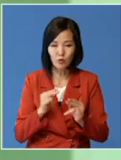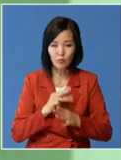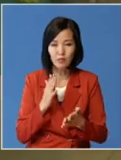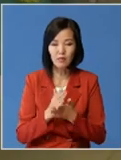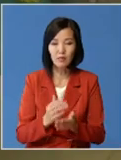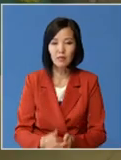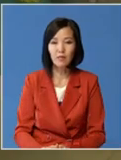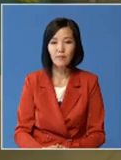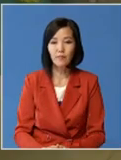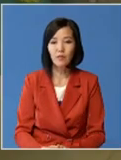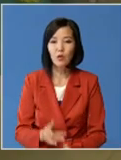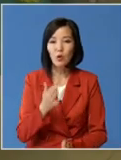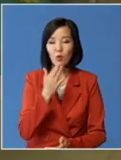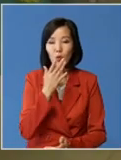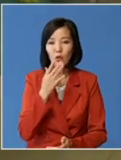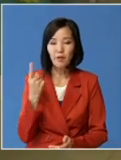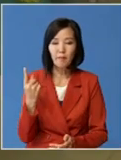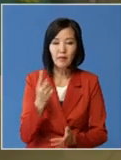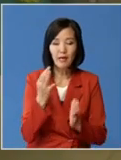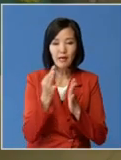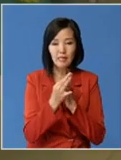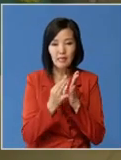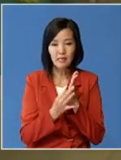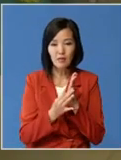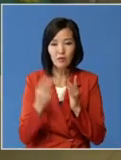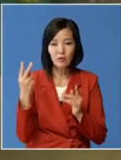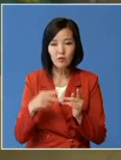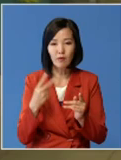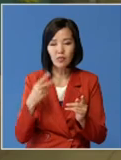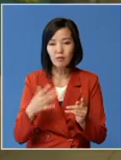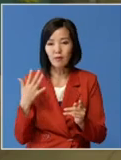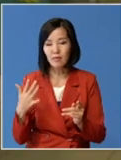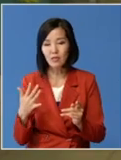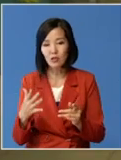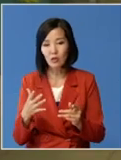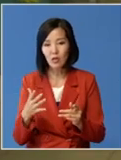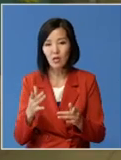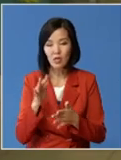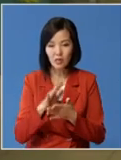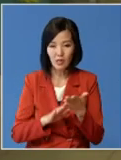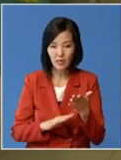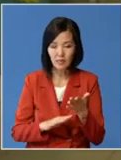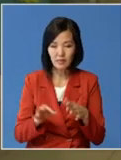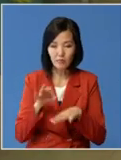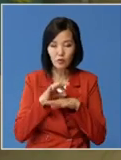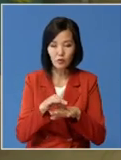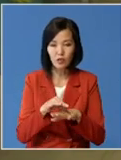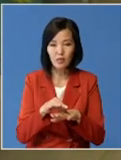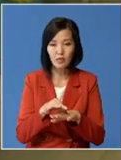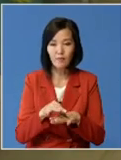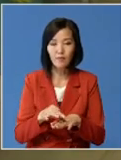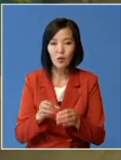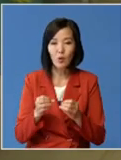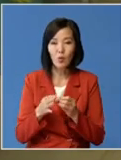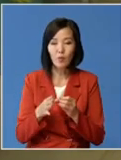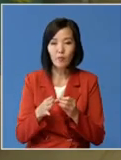тұр. Ұлттық бірыңғай тестілеу біздің облыста 20 мен 25-ші маусым аралығында жүргізіледі. Облыста